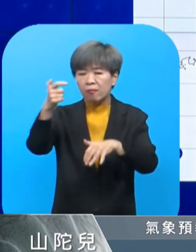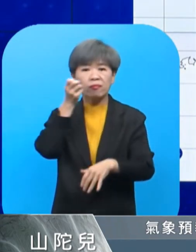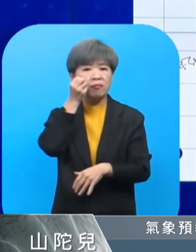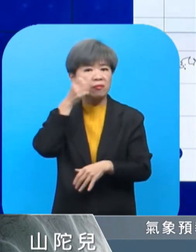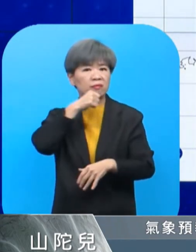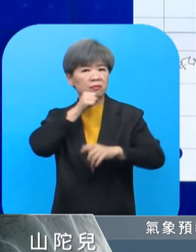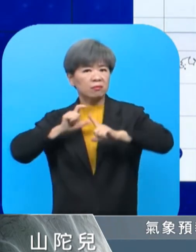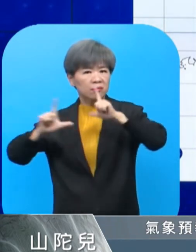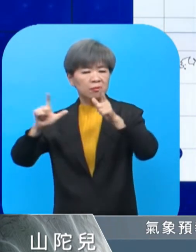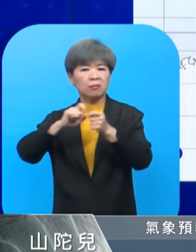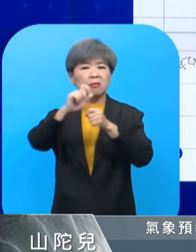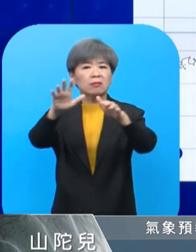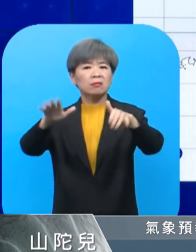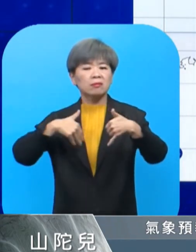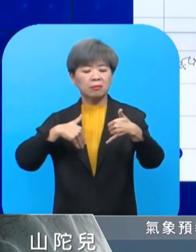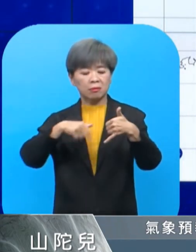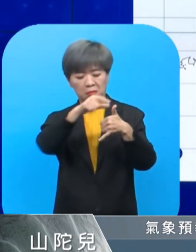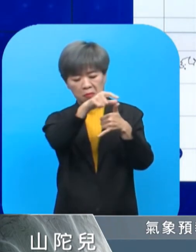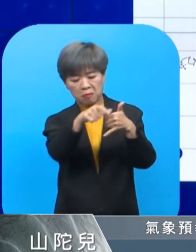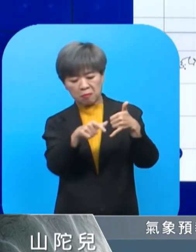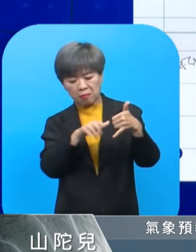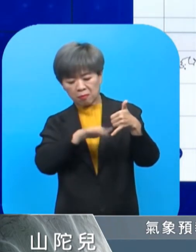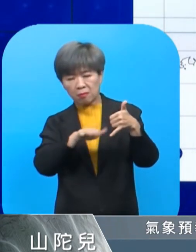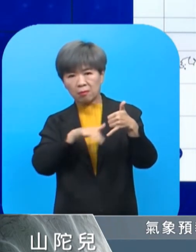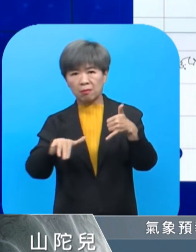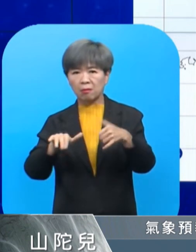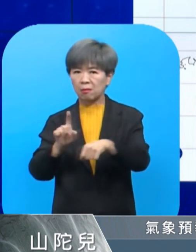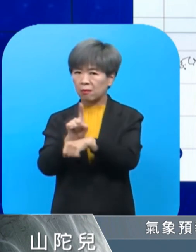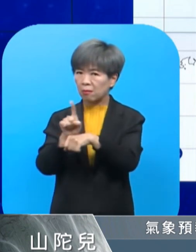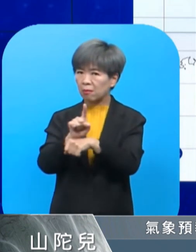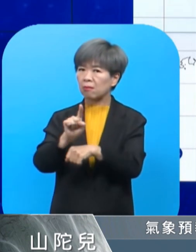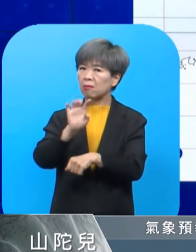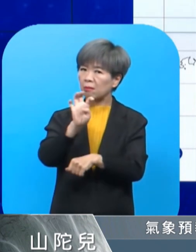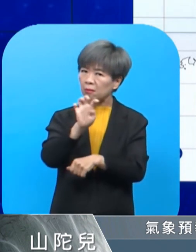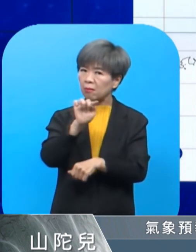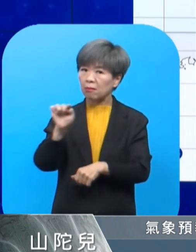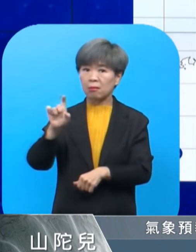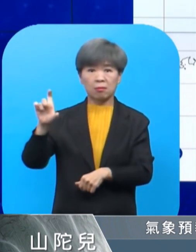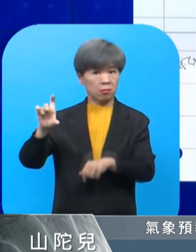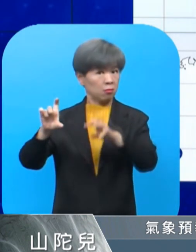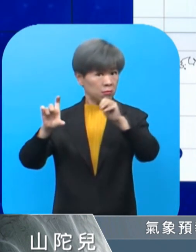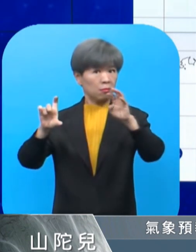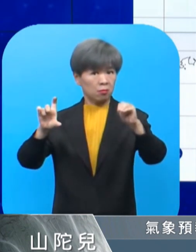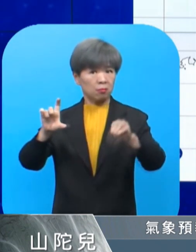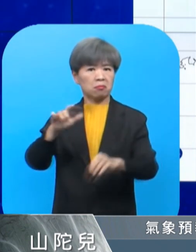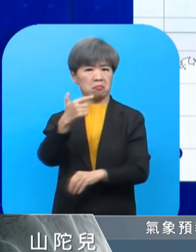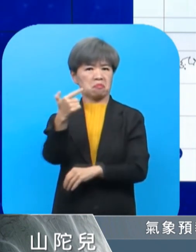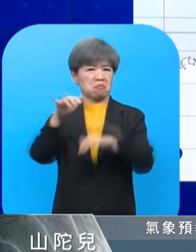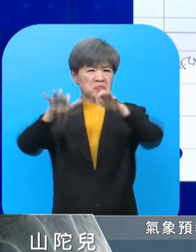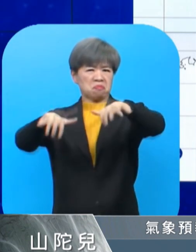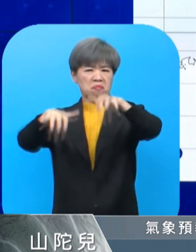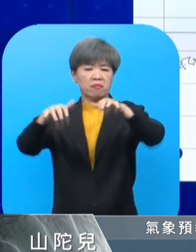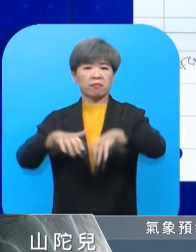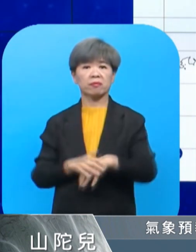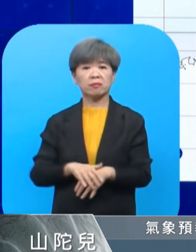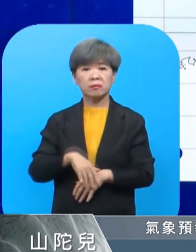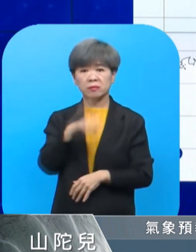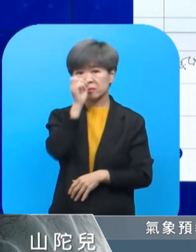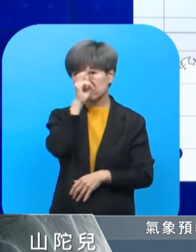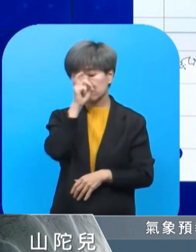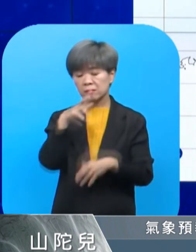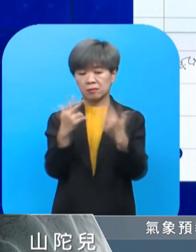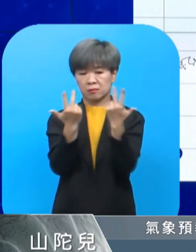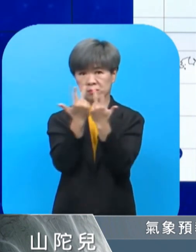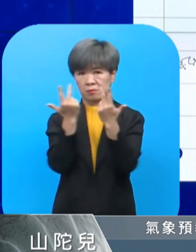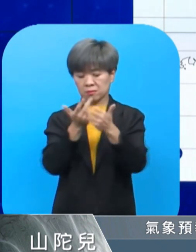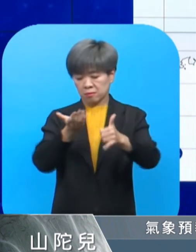恒春半岛这些地方，都有来到时雨量40到60毫米左右。另外，在宜兰、新北、大台北这